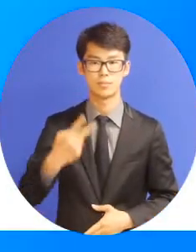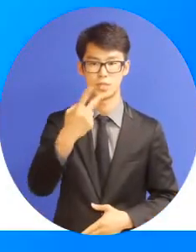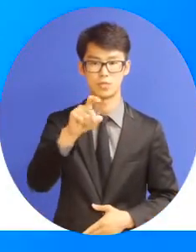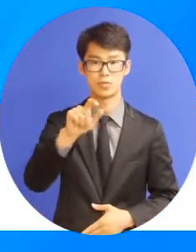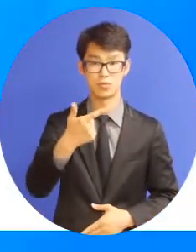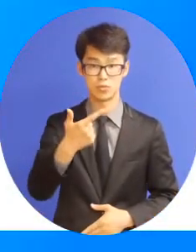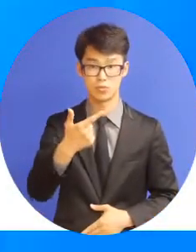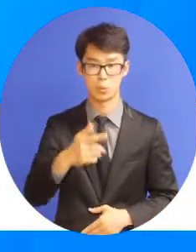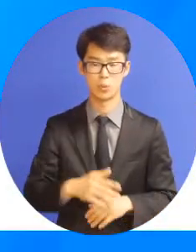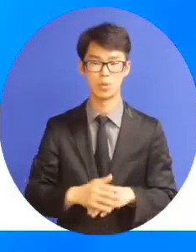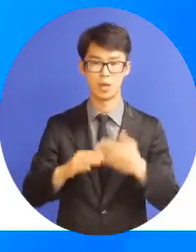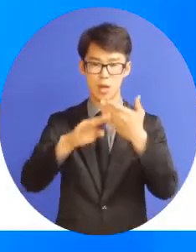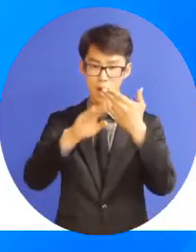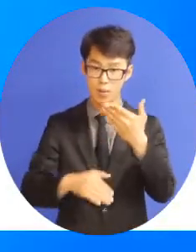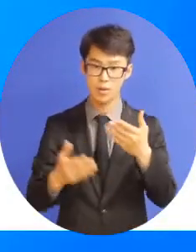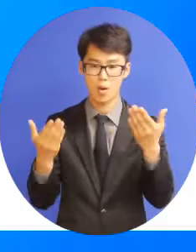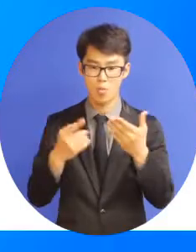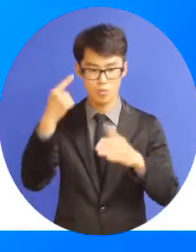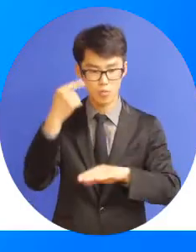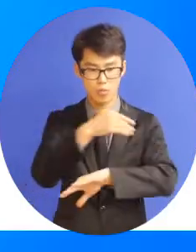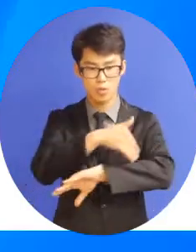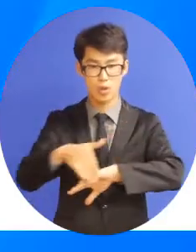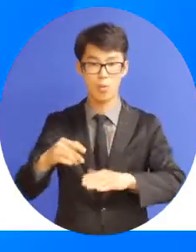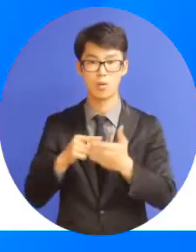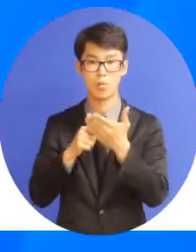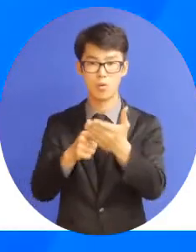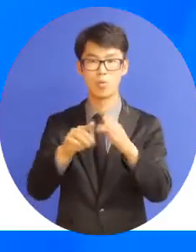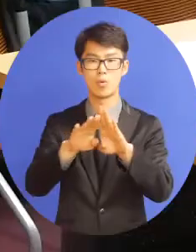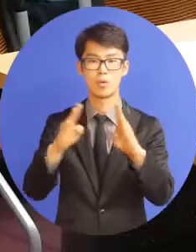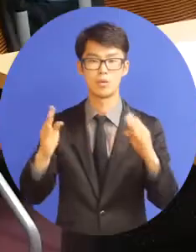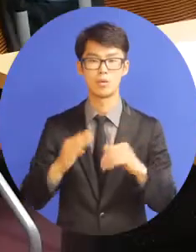공주시가 2016 하반기 업무계획 보고회를 열었습니다.